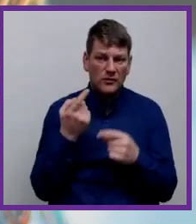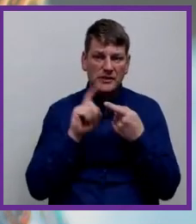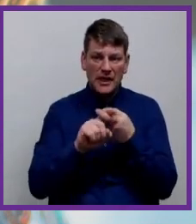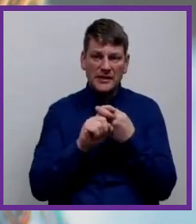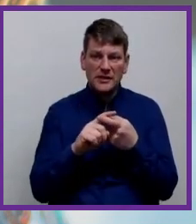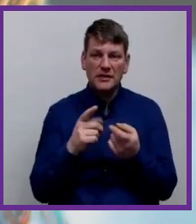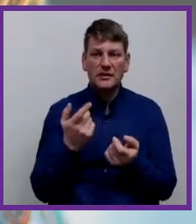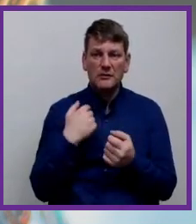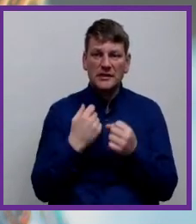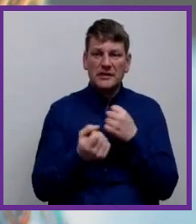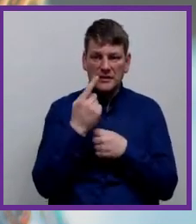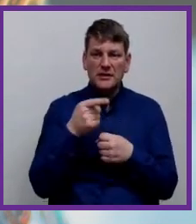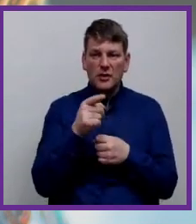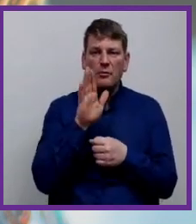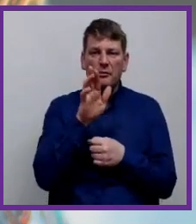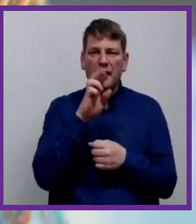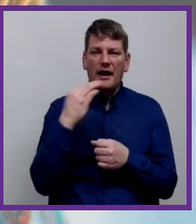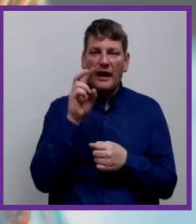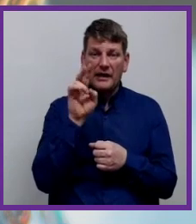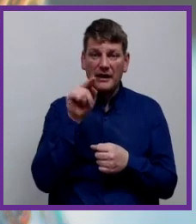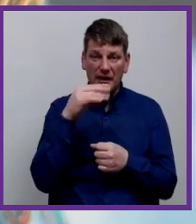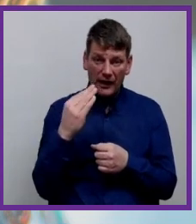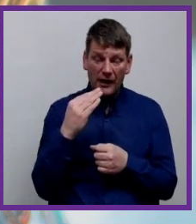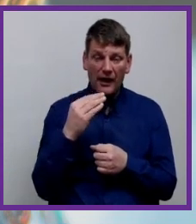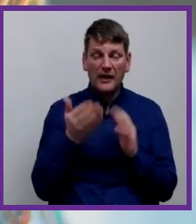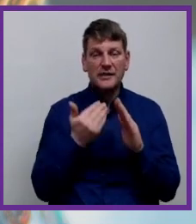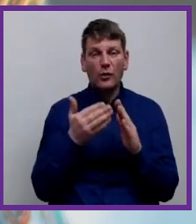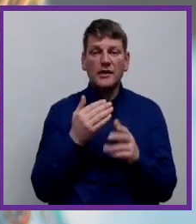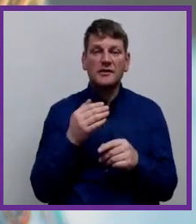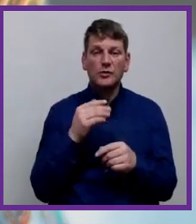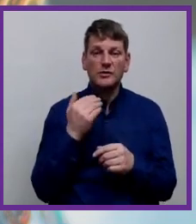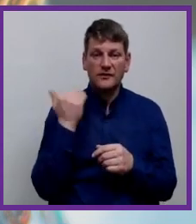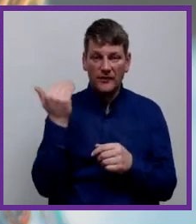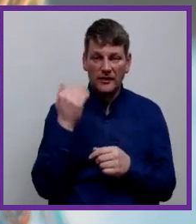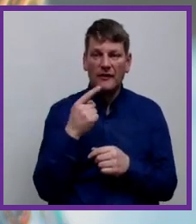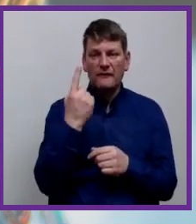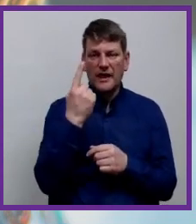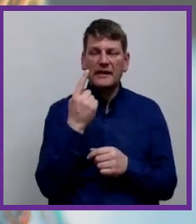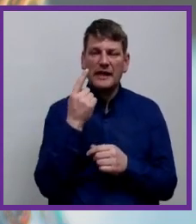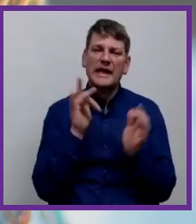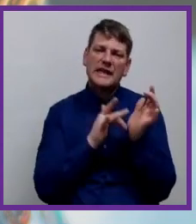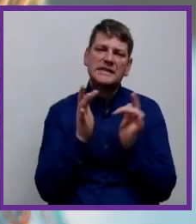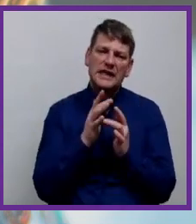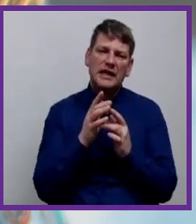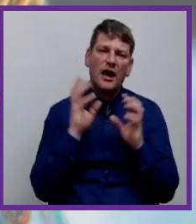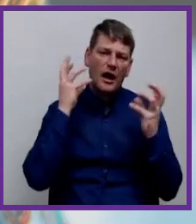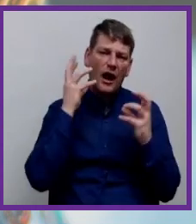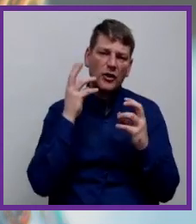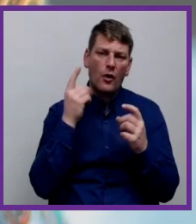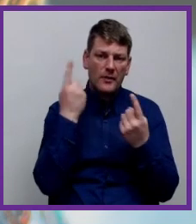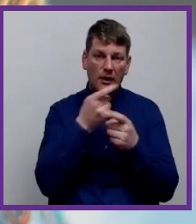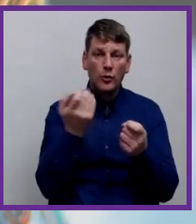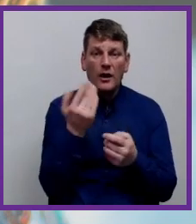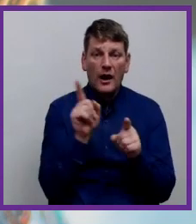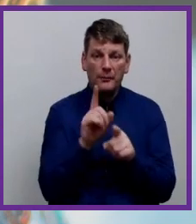diemžēl man sanāk šobrīd visu laiku uz Brekta atsaukties, un viņa murāli arī vienu kristīgā radio redzījumu, kur arī bija mākslinieki, un mēs,